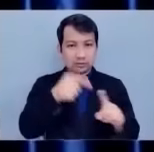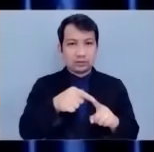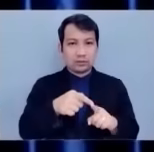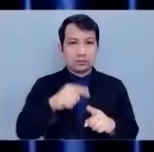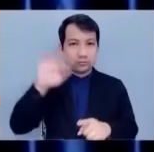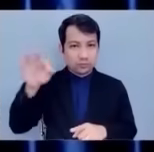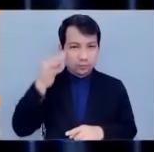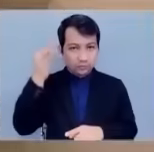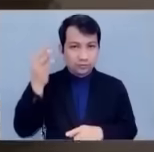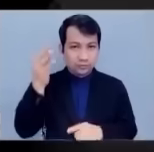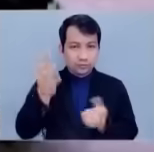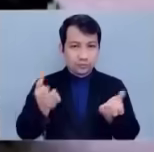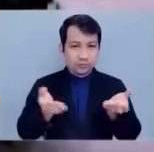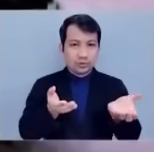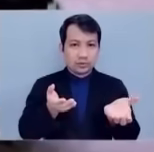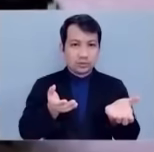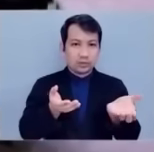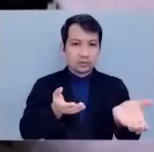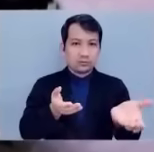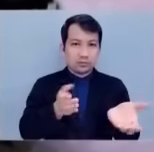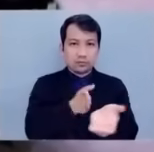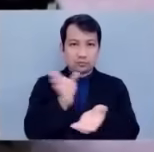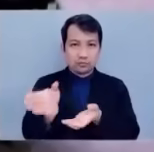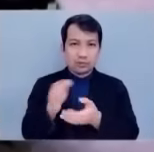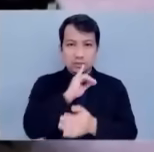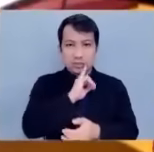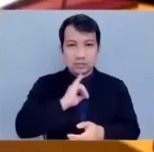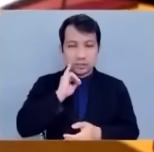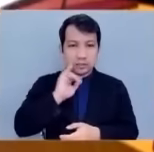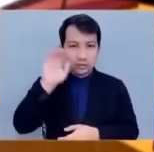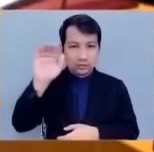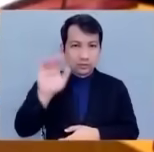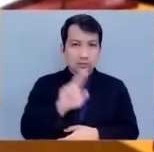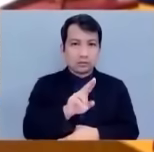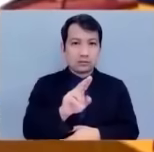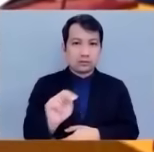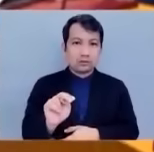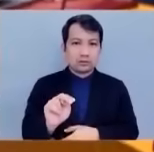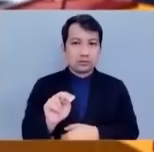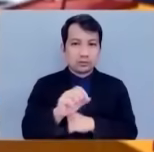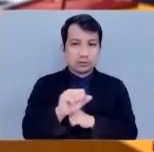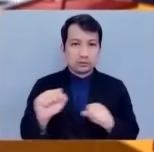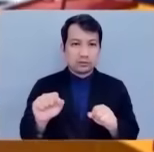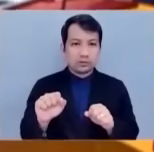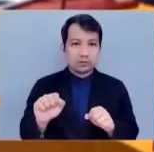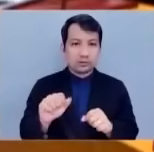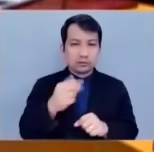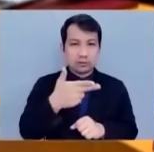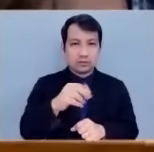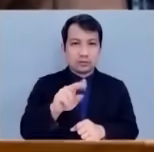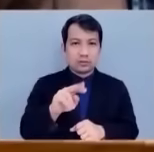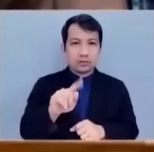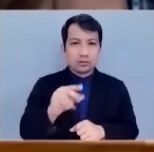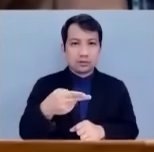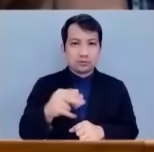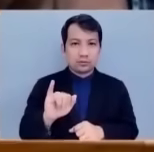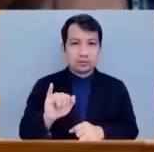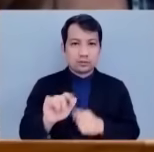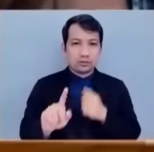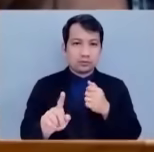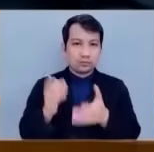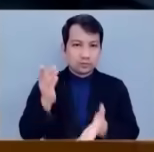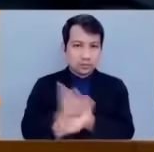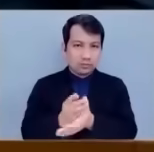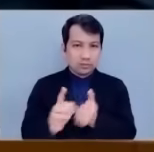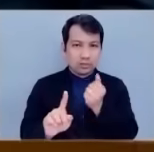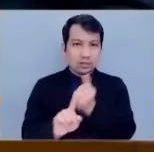na papunta raw sa Israel. Kasunod nito, nanawagan ng United Nations Security Council sa Houthi na itigil na ang mga pag-atake. Lalo't apektado nito